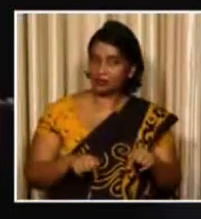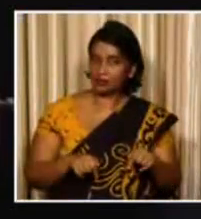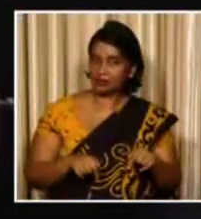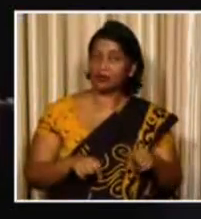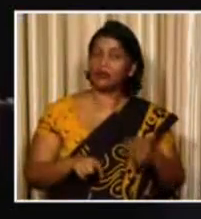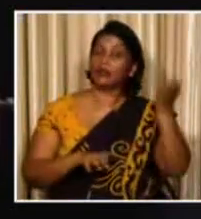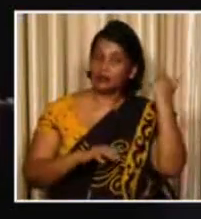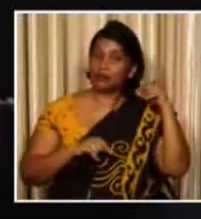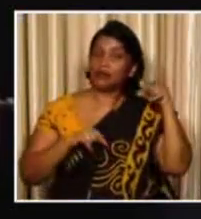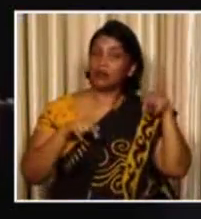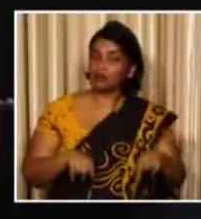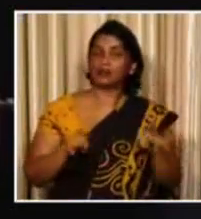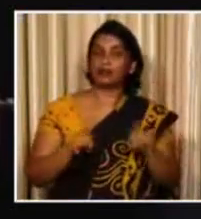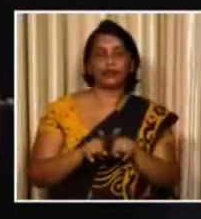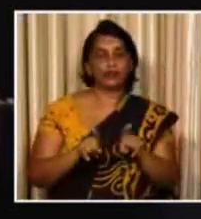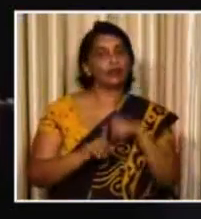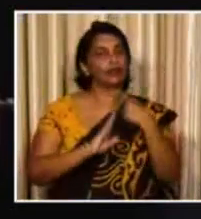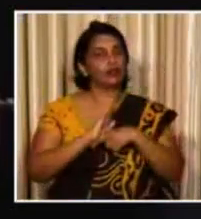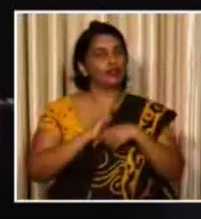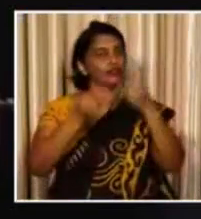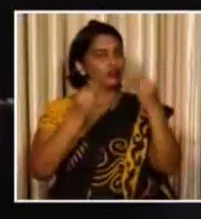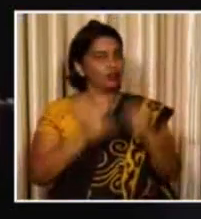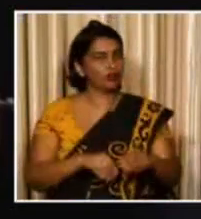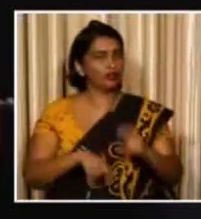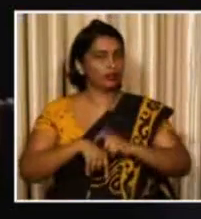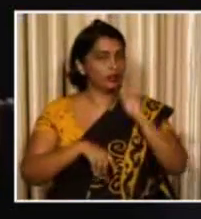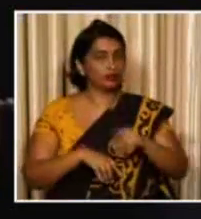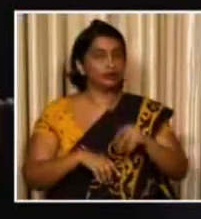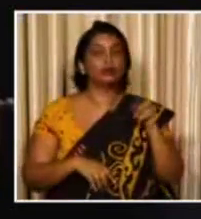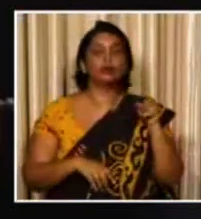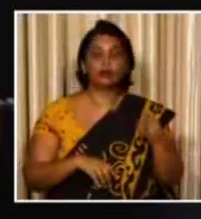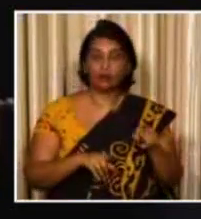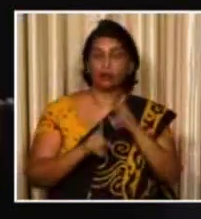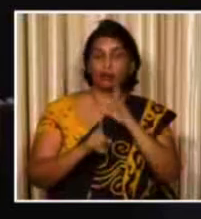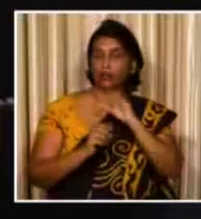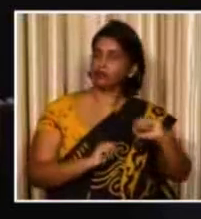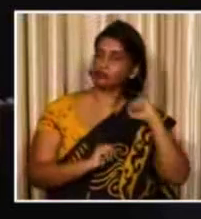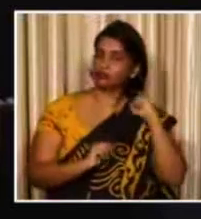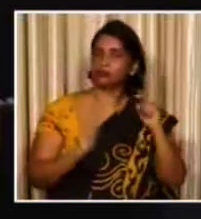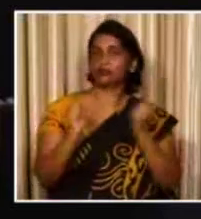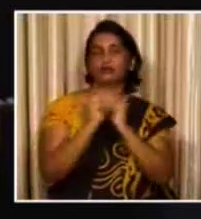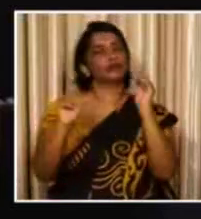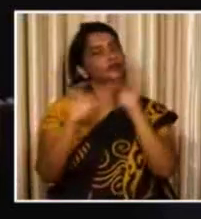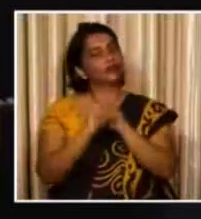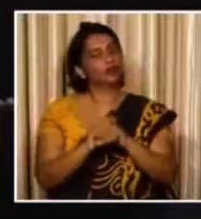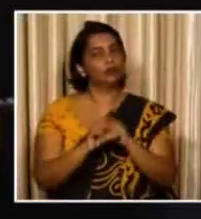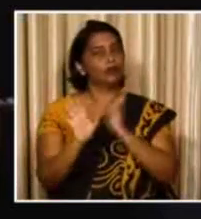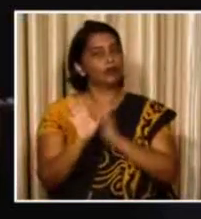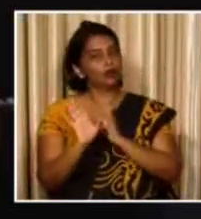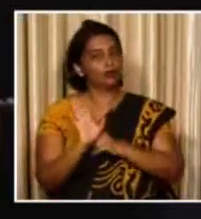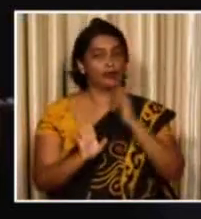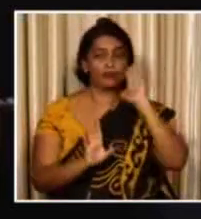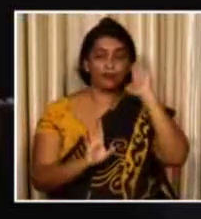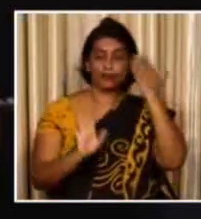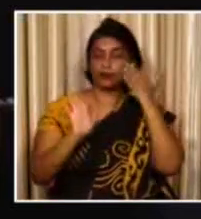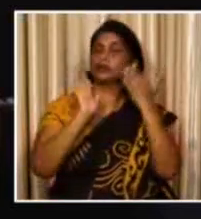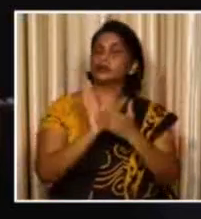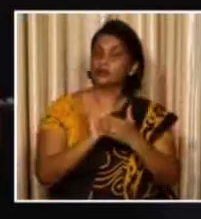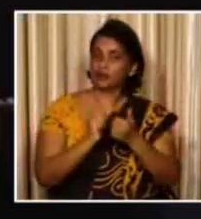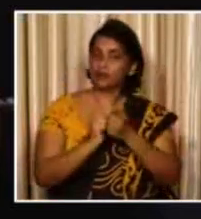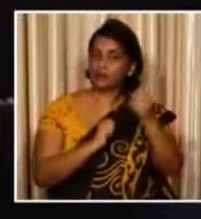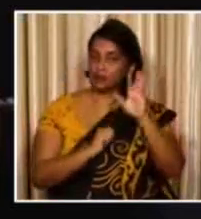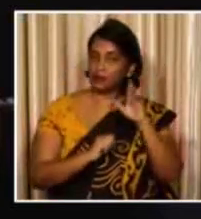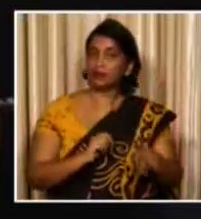එදත් අද වගේම රට අරාජික වෙන්න ගිය මොහොතක ඊට නිර්භවය මැදිහත් වෙලා සුපුරුදු වික්‍රමාන්විත කාර්යභාර ඉටු